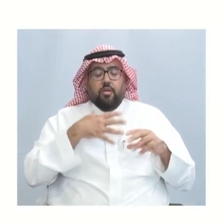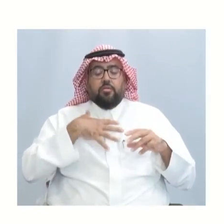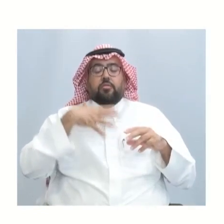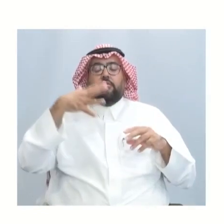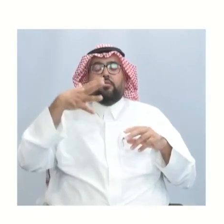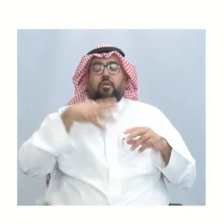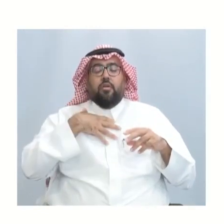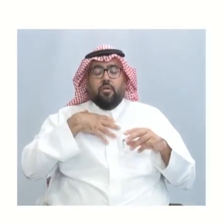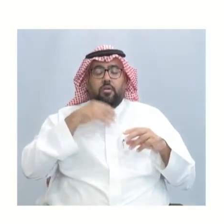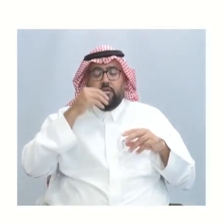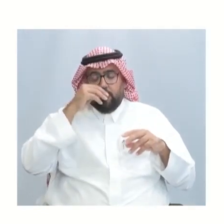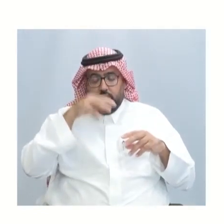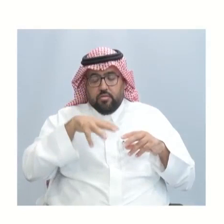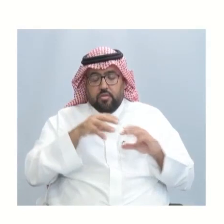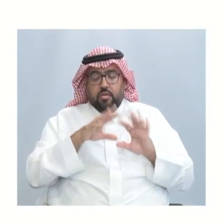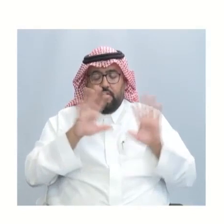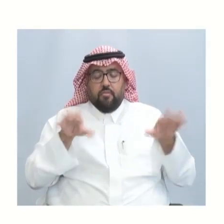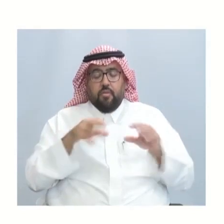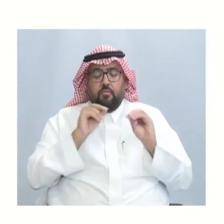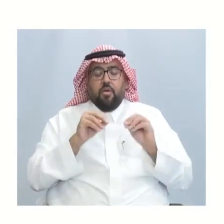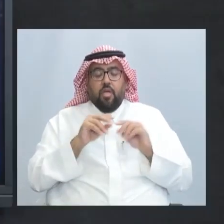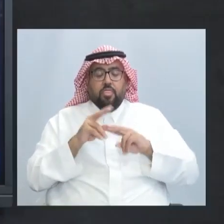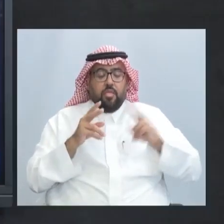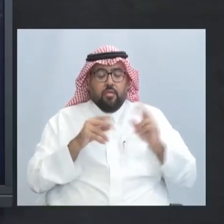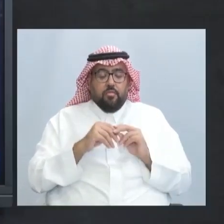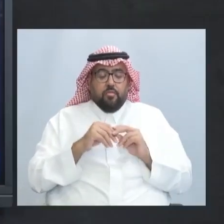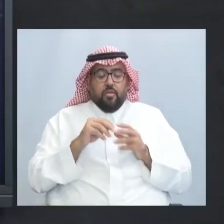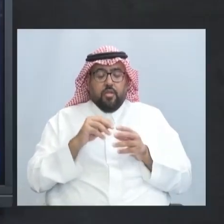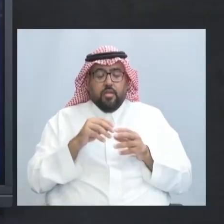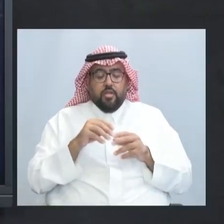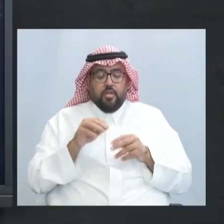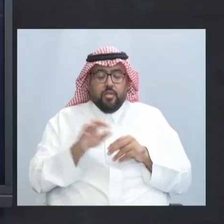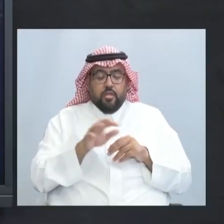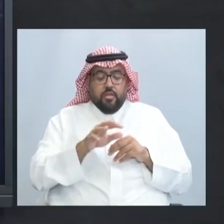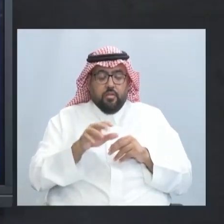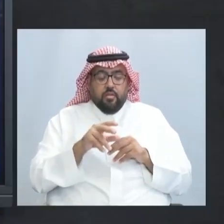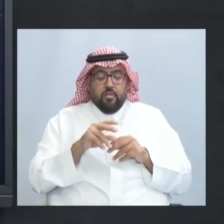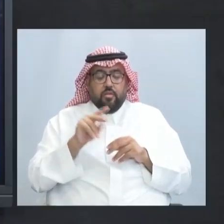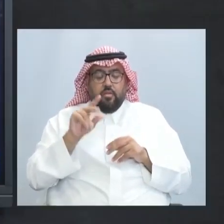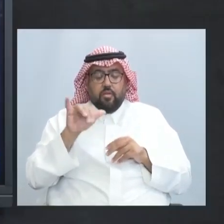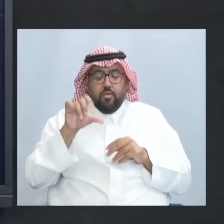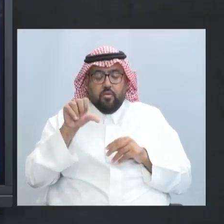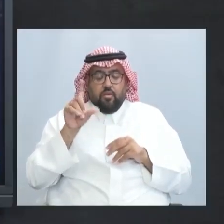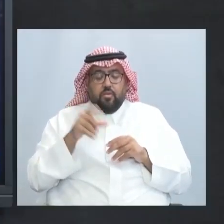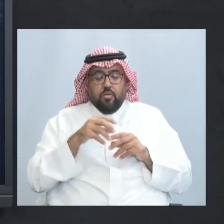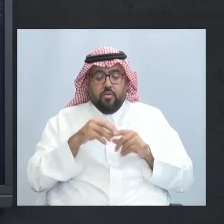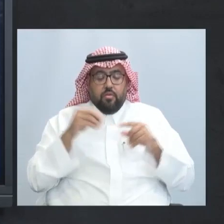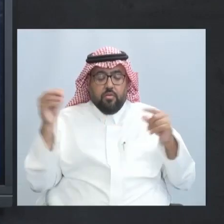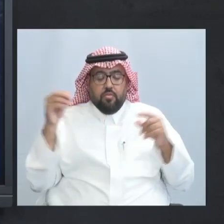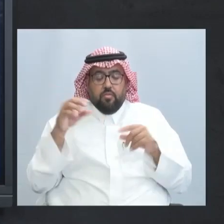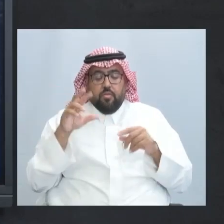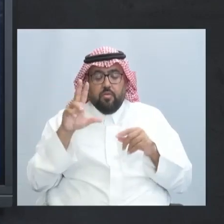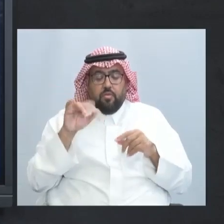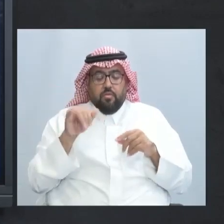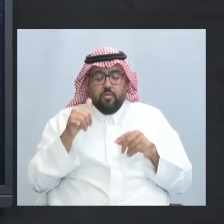لقيام بعمليه التنفس الماده الاخراجيه حمض البوليك في الزواحف والطيور وهي الماده التي يتم سحب الماء منها في